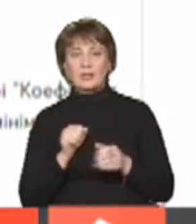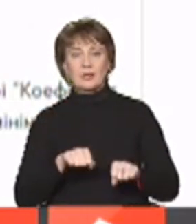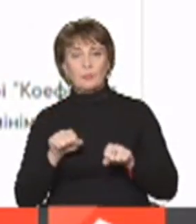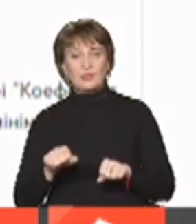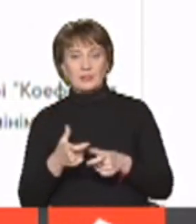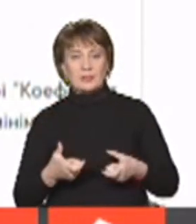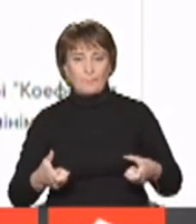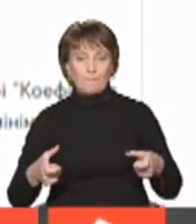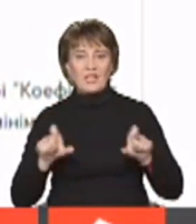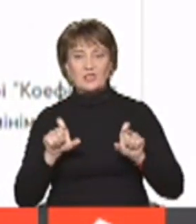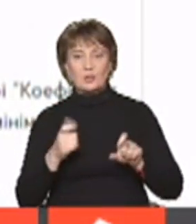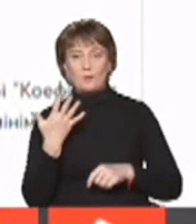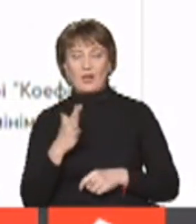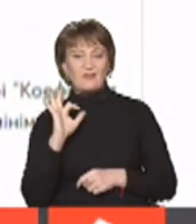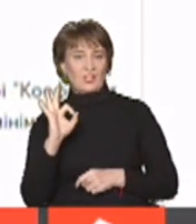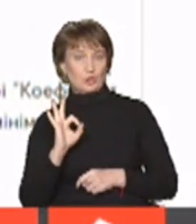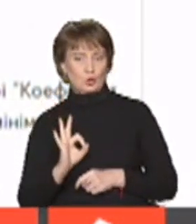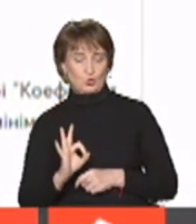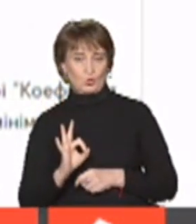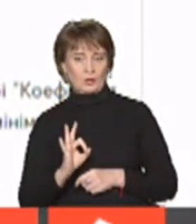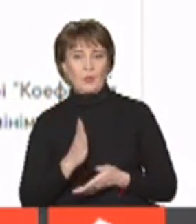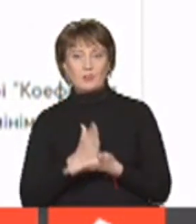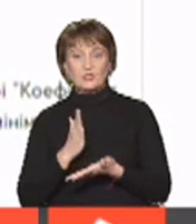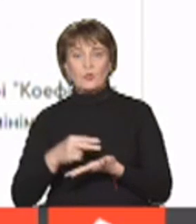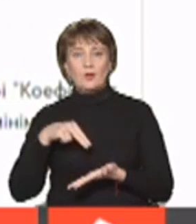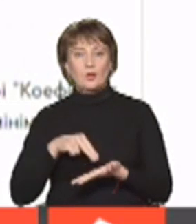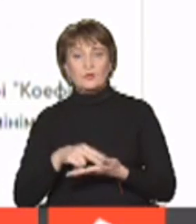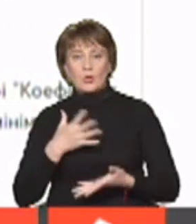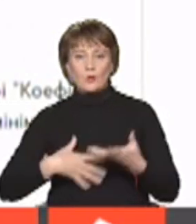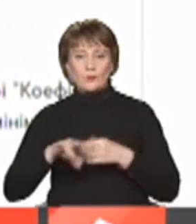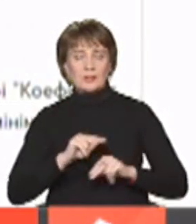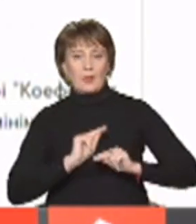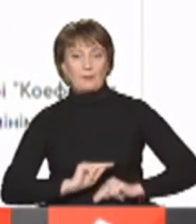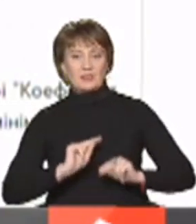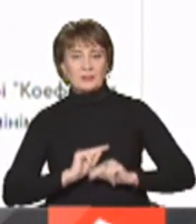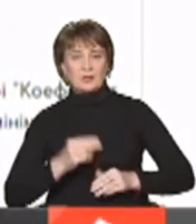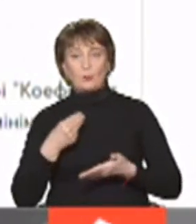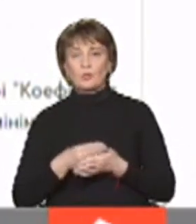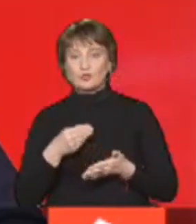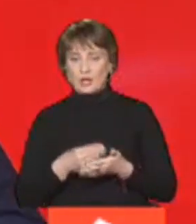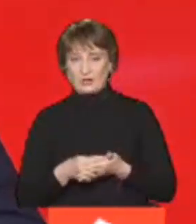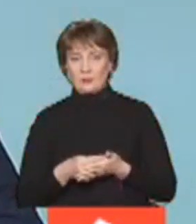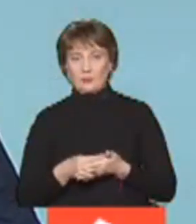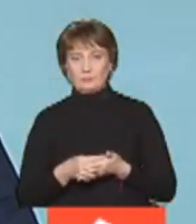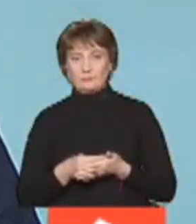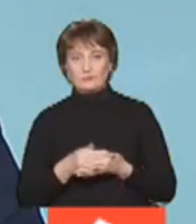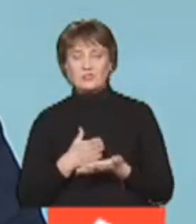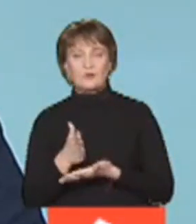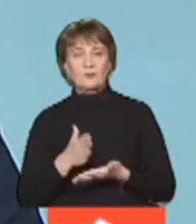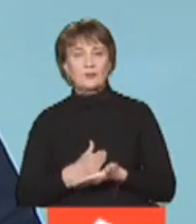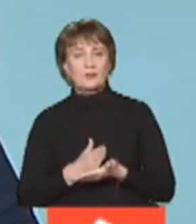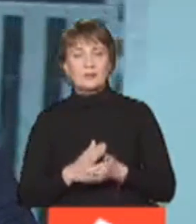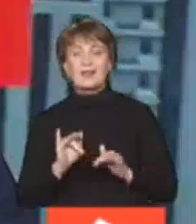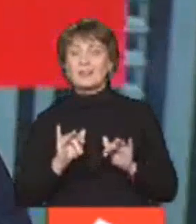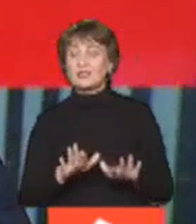можливість збільшити на понад 5% посадові оклади усіх працівників бюджетної сфери. Не